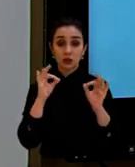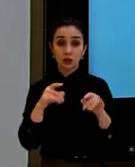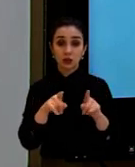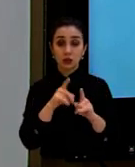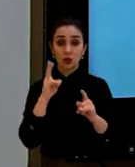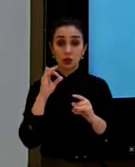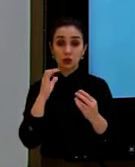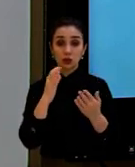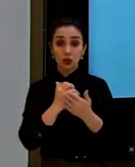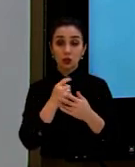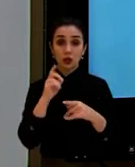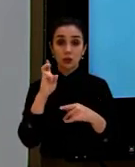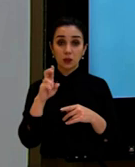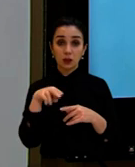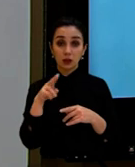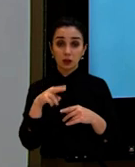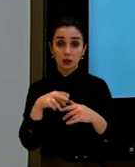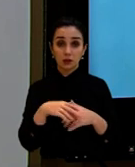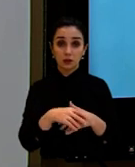косинусов находим БД.